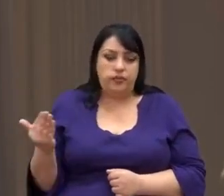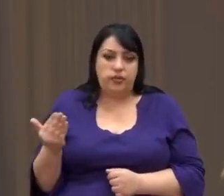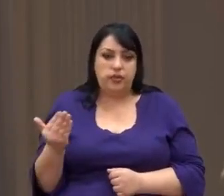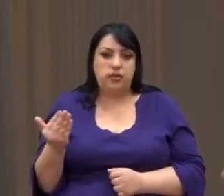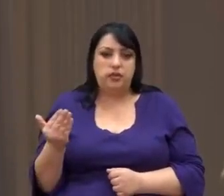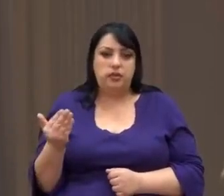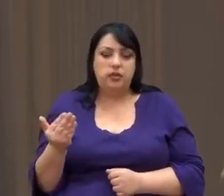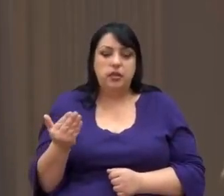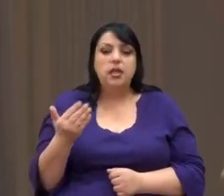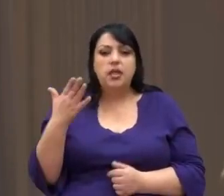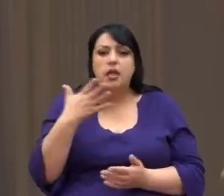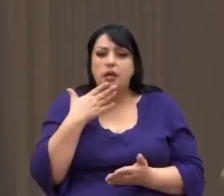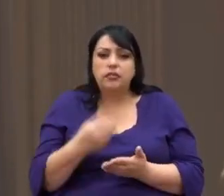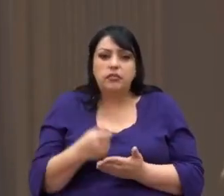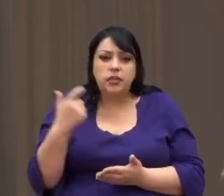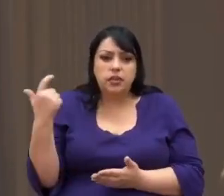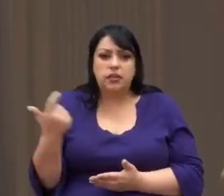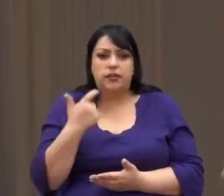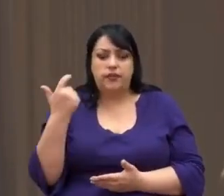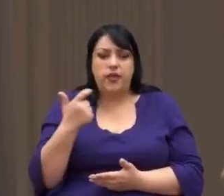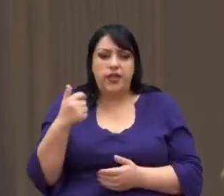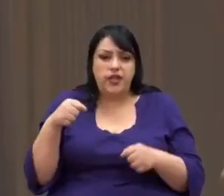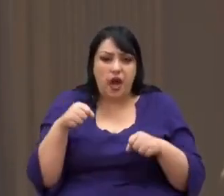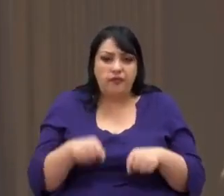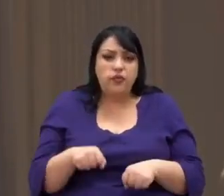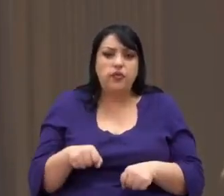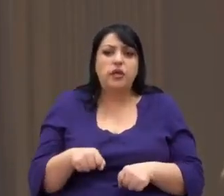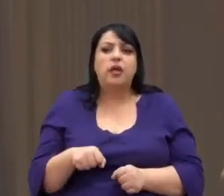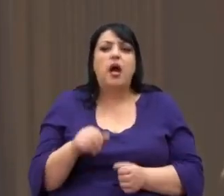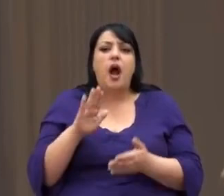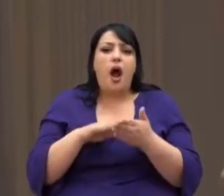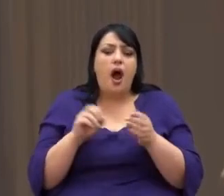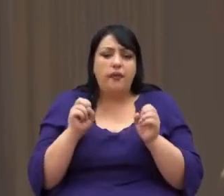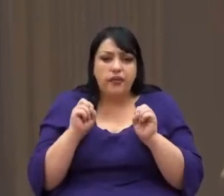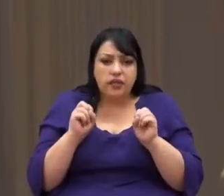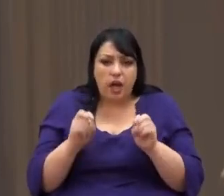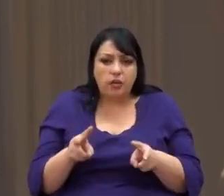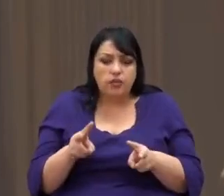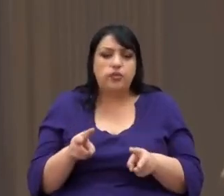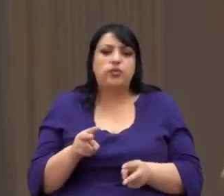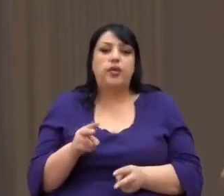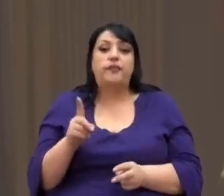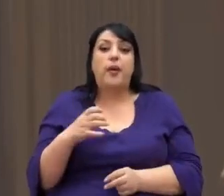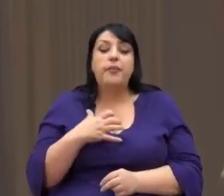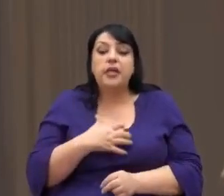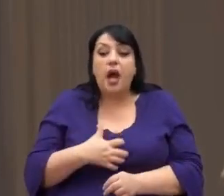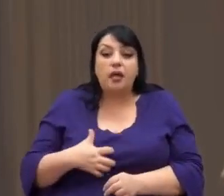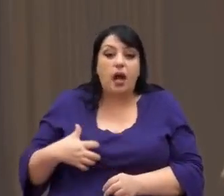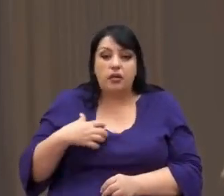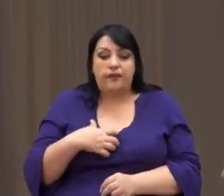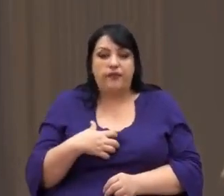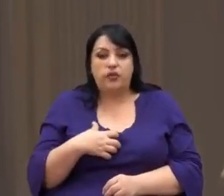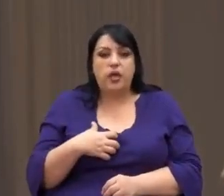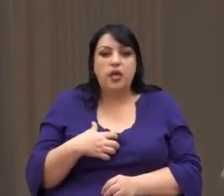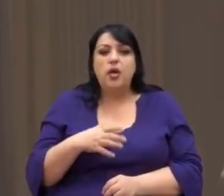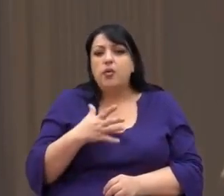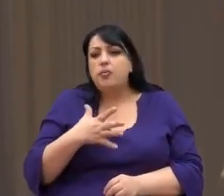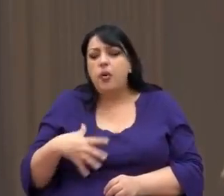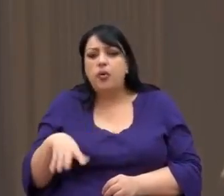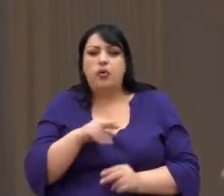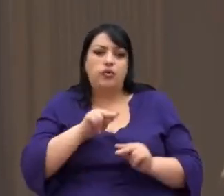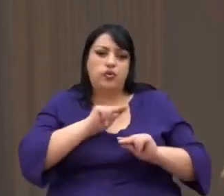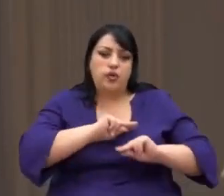ժողովրդի ինքնորոշման իրավունքը, անվտանգությունը եւ որ ամենակարևորն է, բոլոր ջանքերը